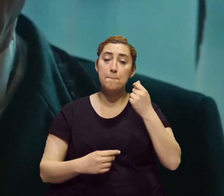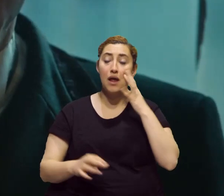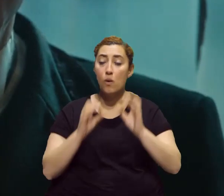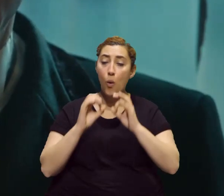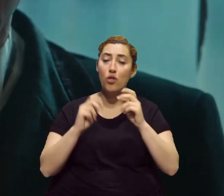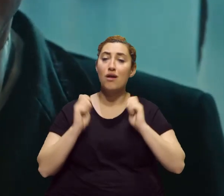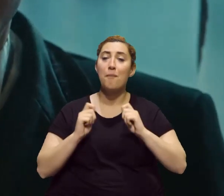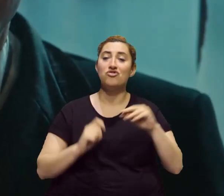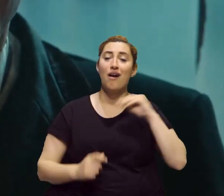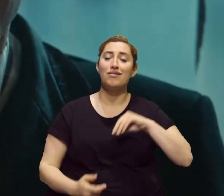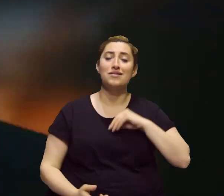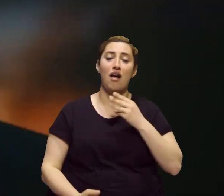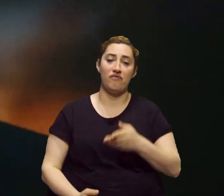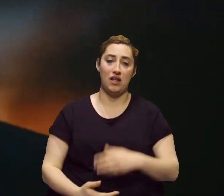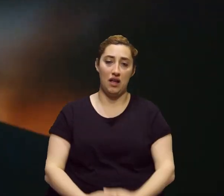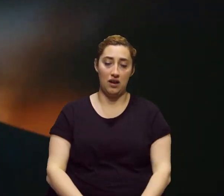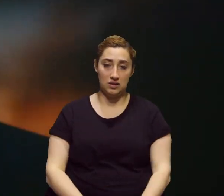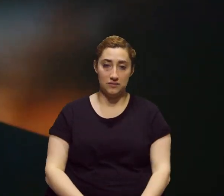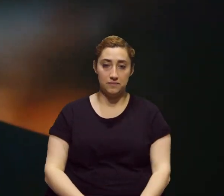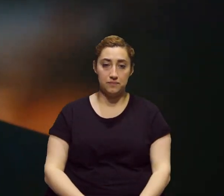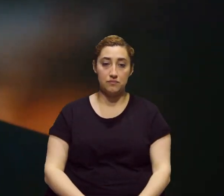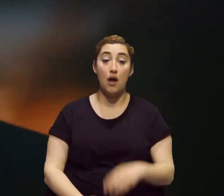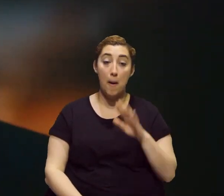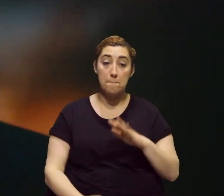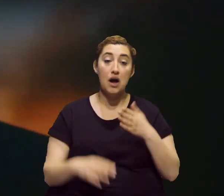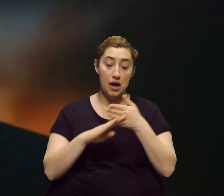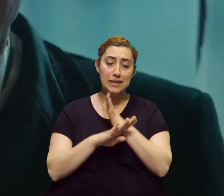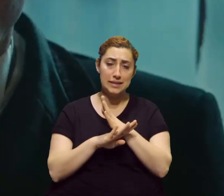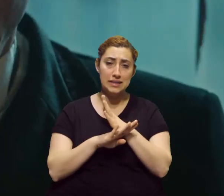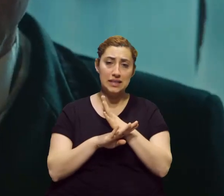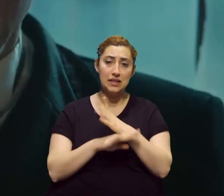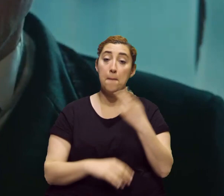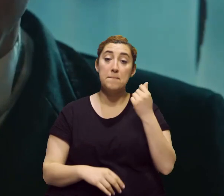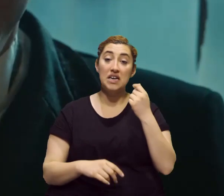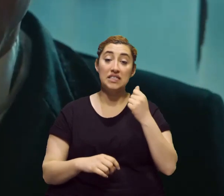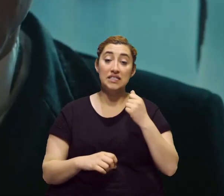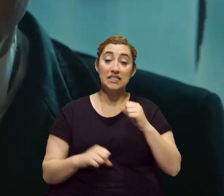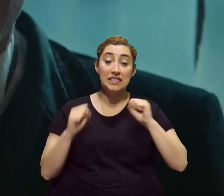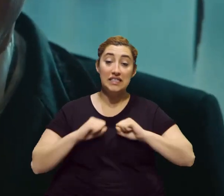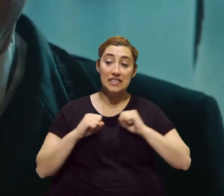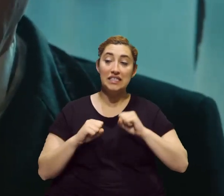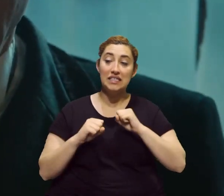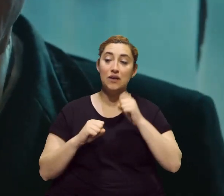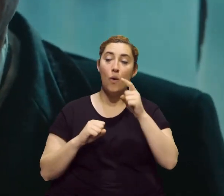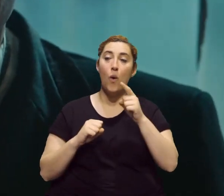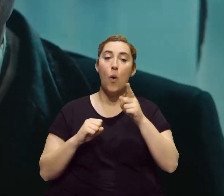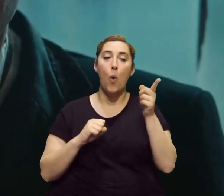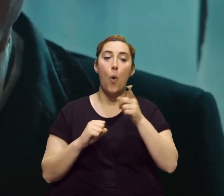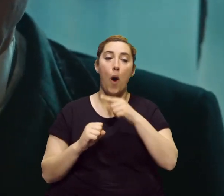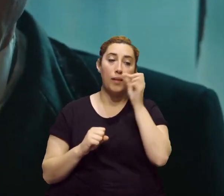kontrol edebileceğini zanneder. Ama aslında para hırsı onları kontrol